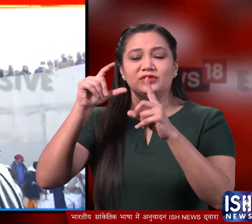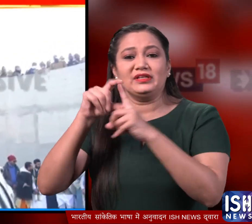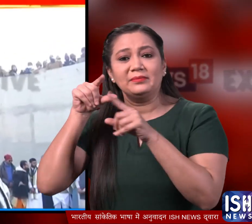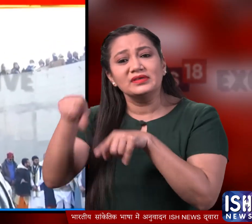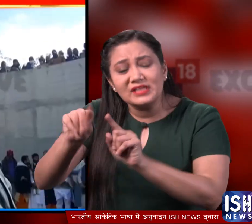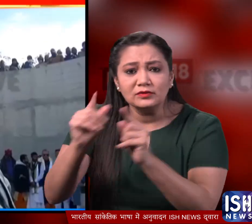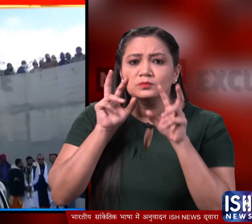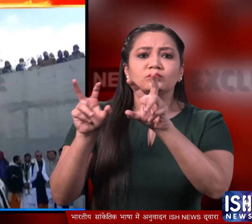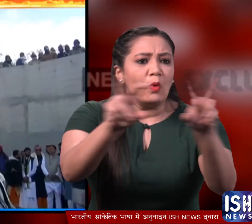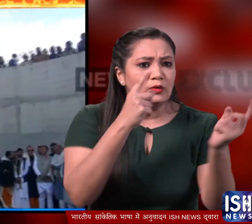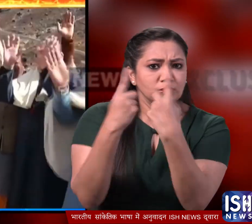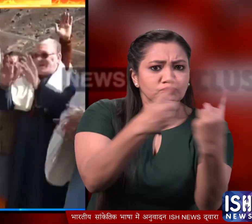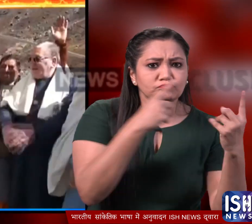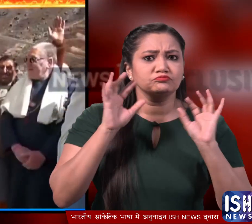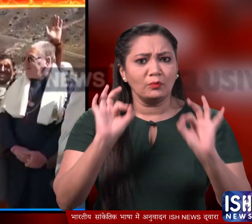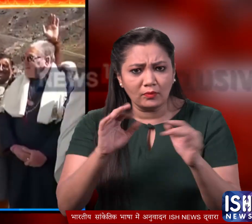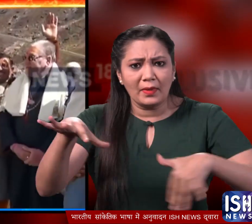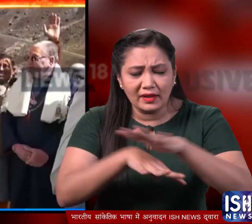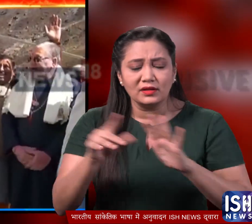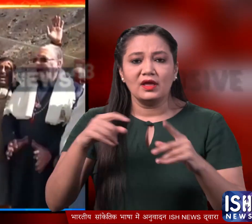دھامی تیاریوں کا جائزہ لینے پہنچ گئے